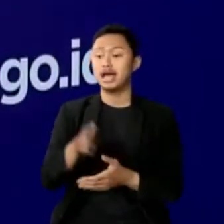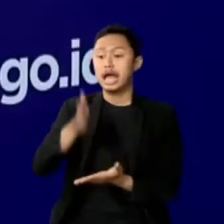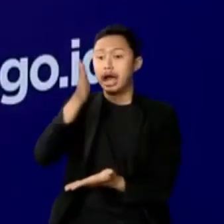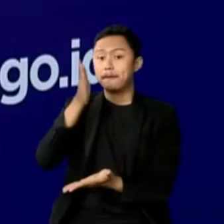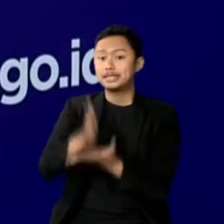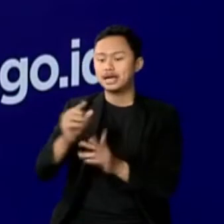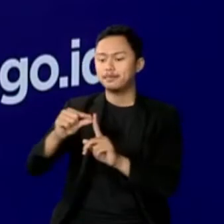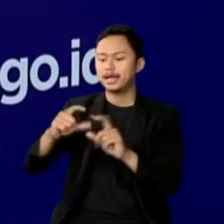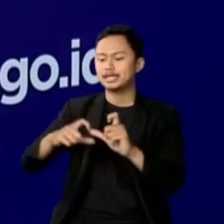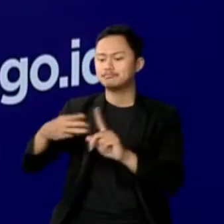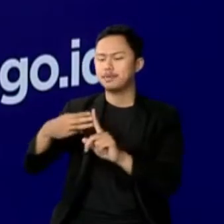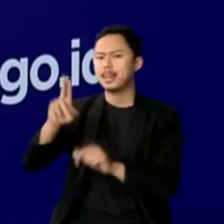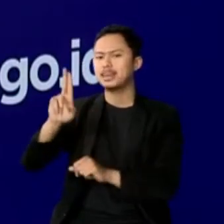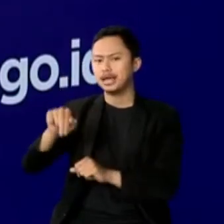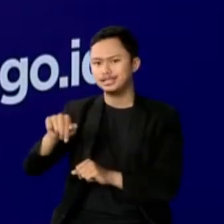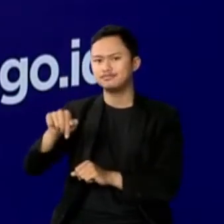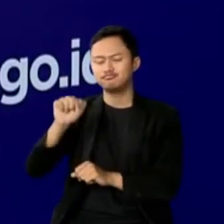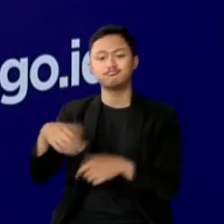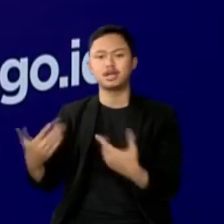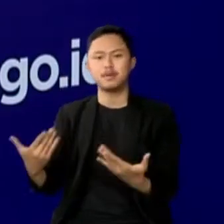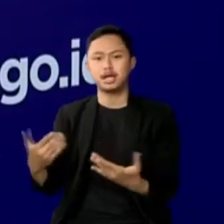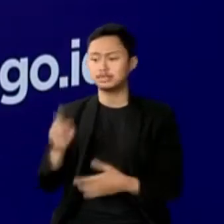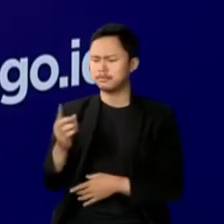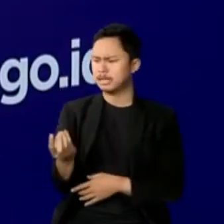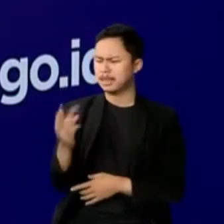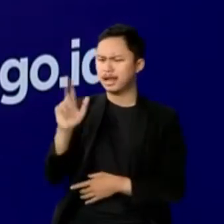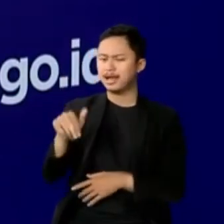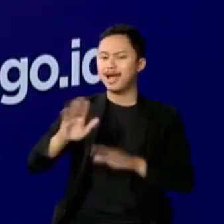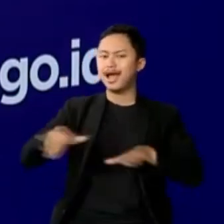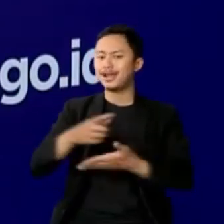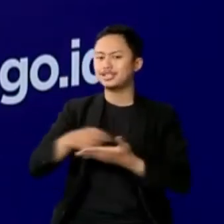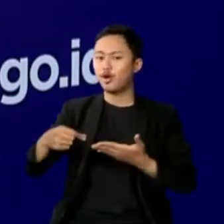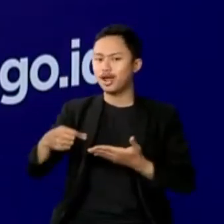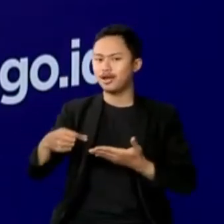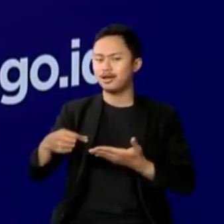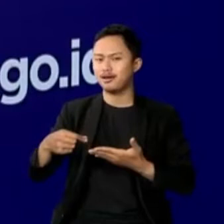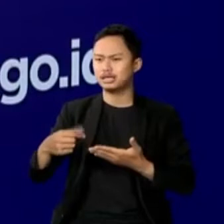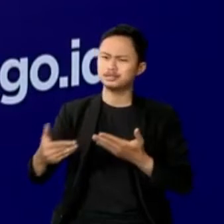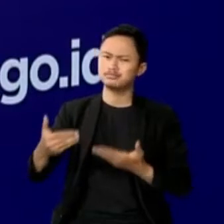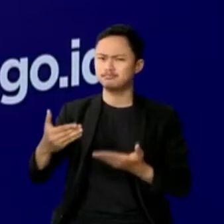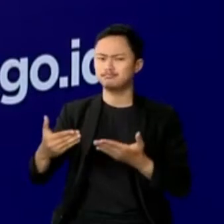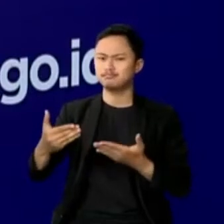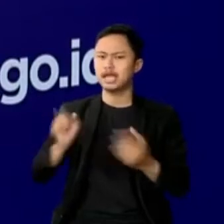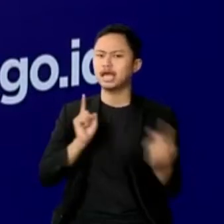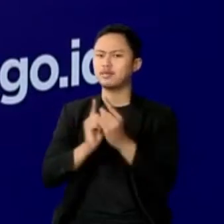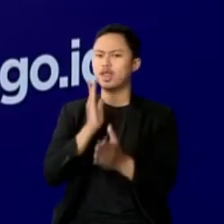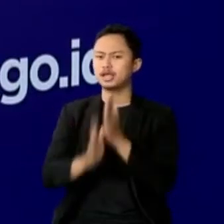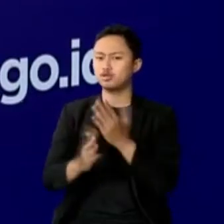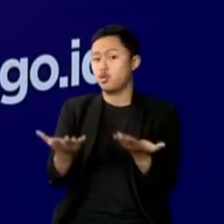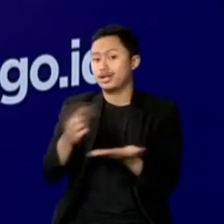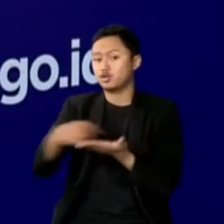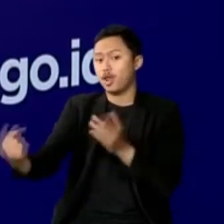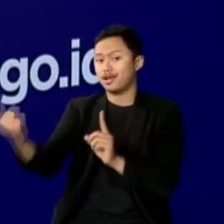kembali pembatasan sosial berskala besar di Jakarta Apalagi kan sebentar lagi nih anak-anak sekolah juga akan melakukan pembelajaran sekolah tatap muka ini